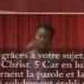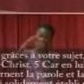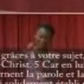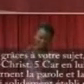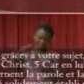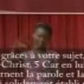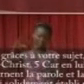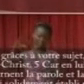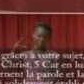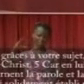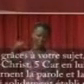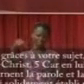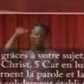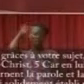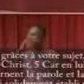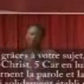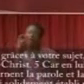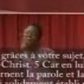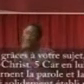la parole et la